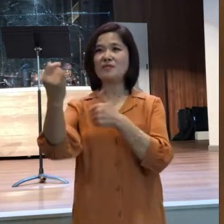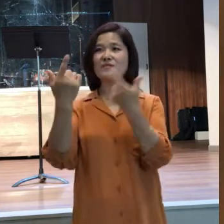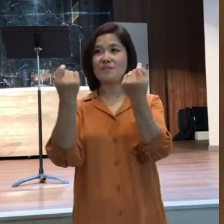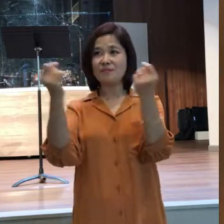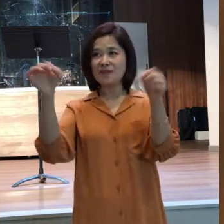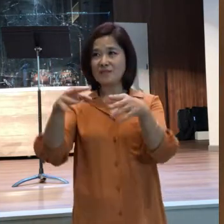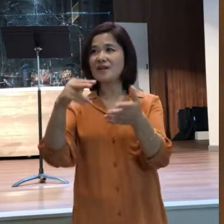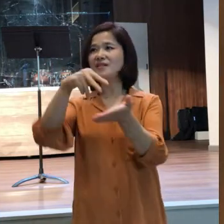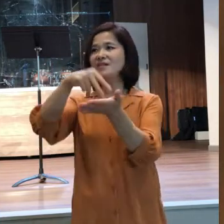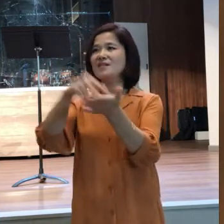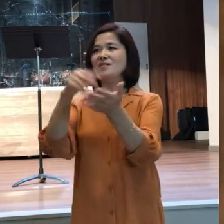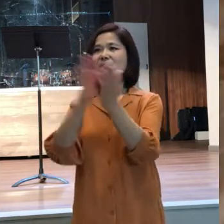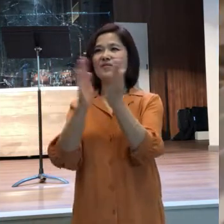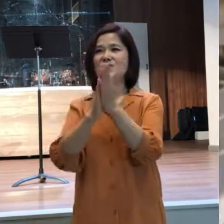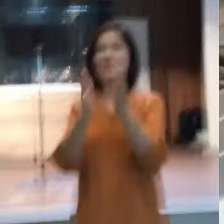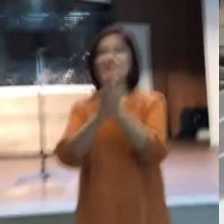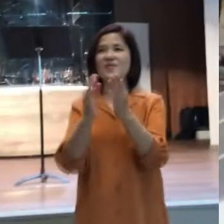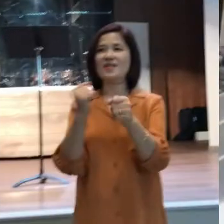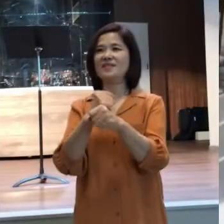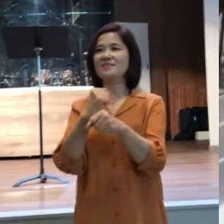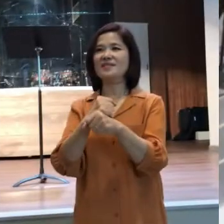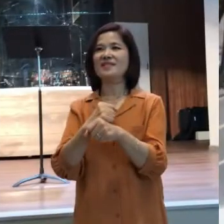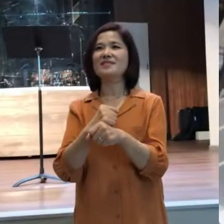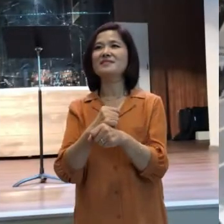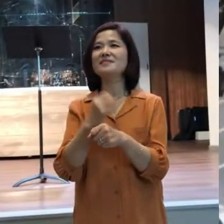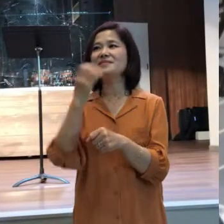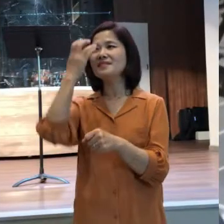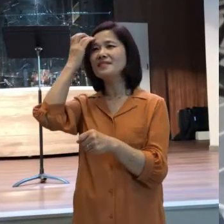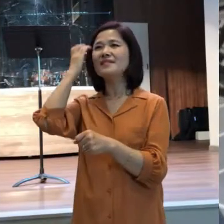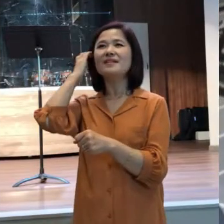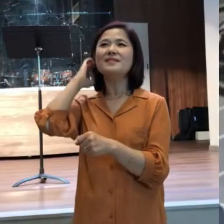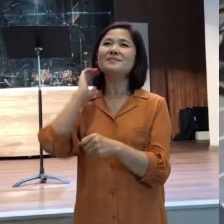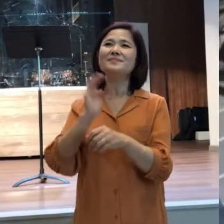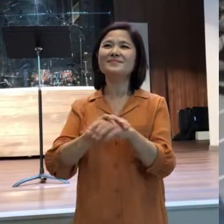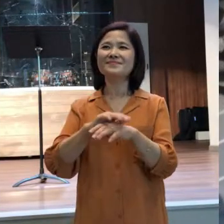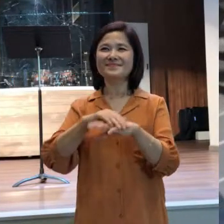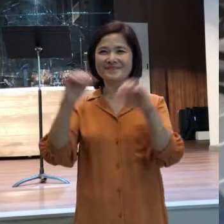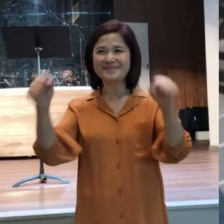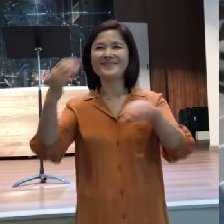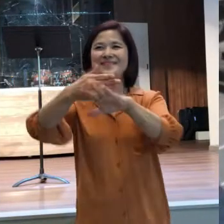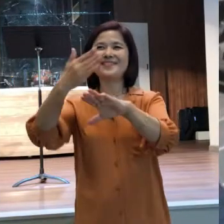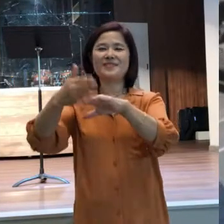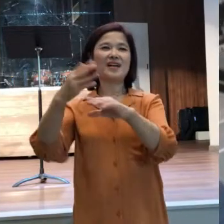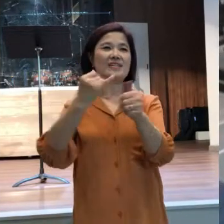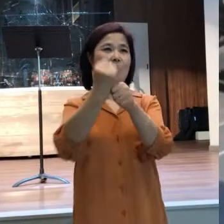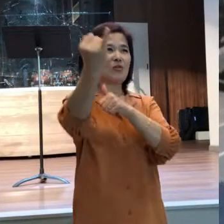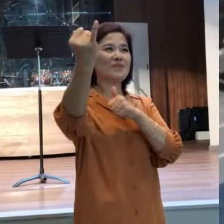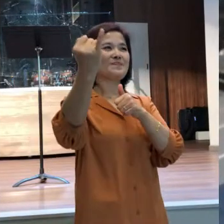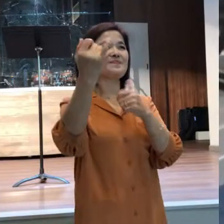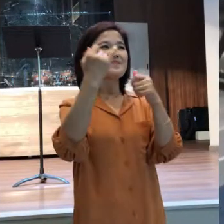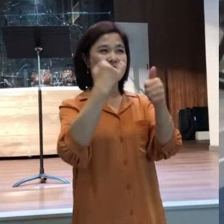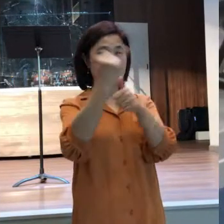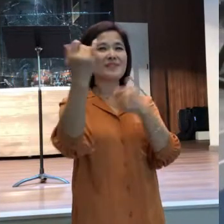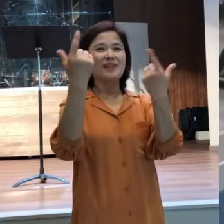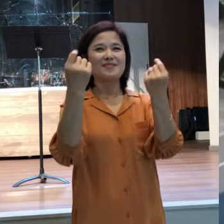잠깐 일어나시면 우리 박수로 한번 환영하도록 하겠습니다. 사모님 뒤에 같이 오셨는데요. 감사합니다.